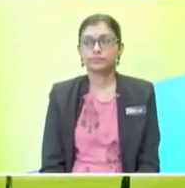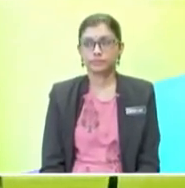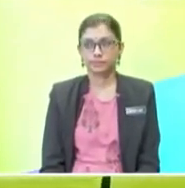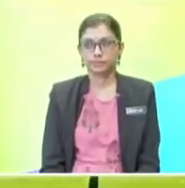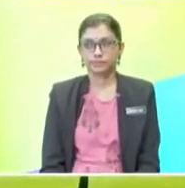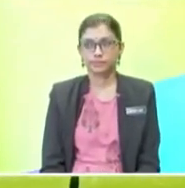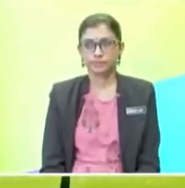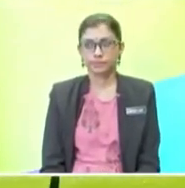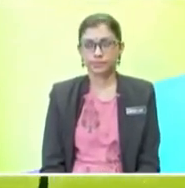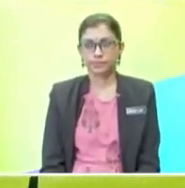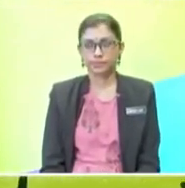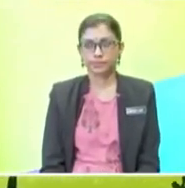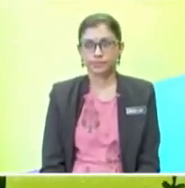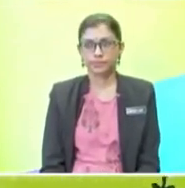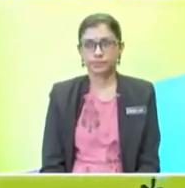perempuan?